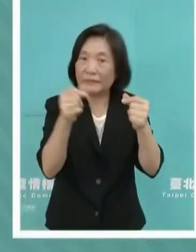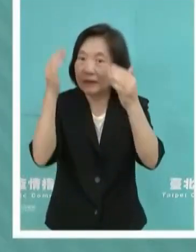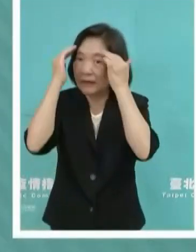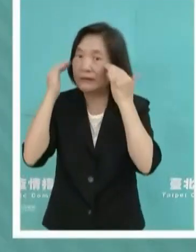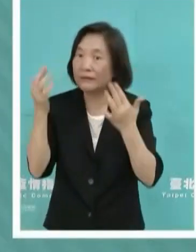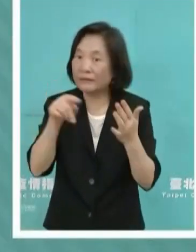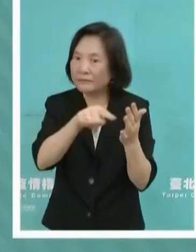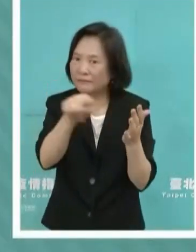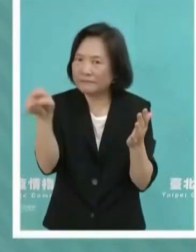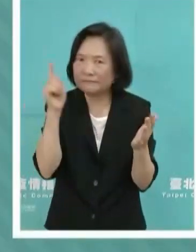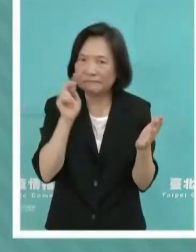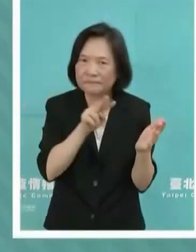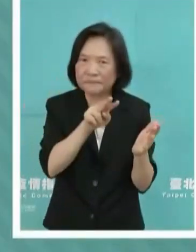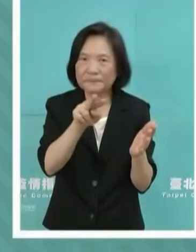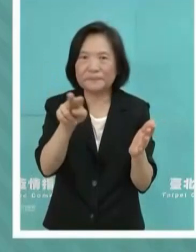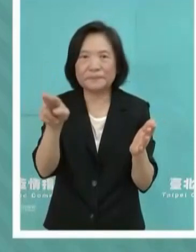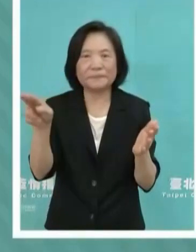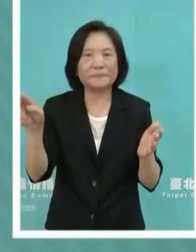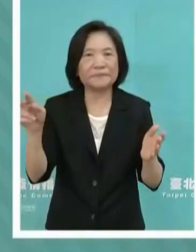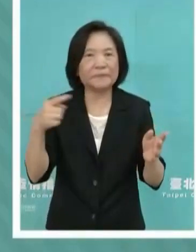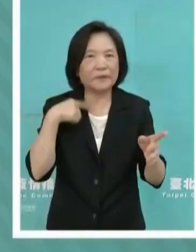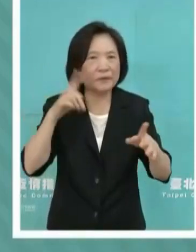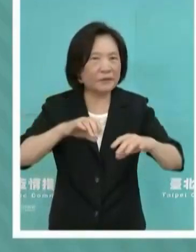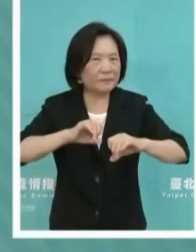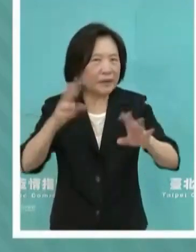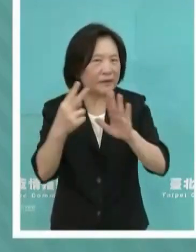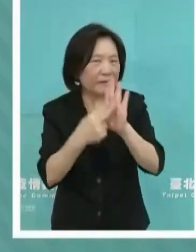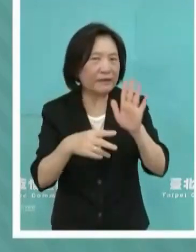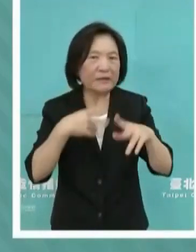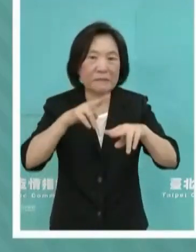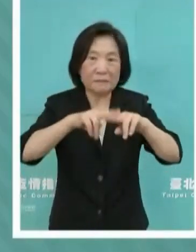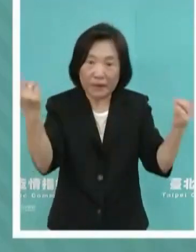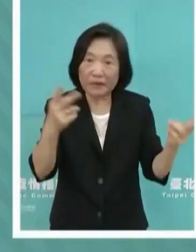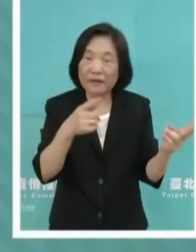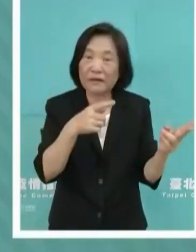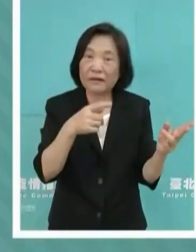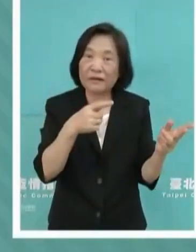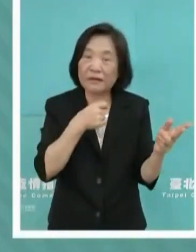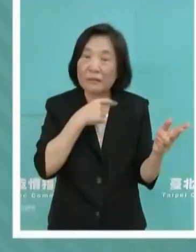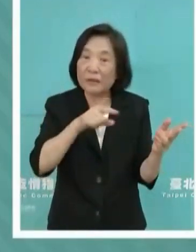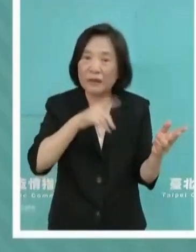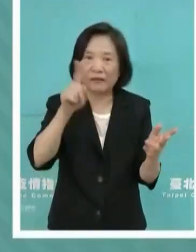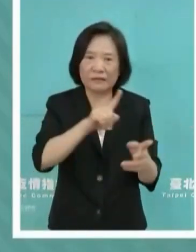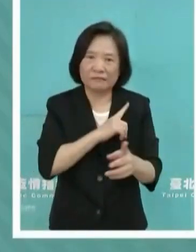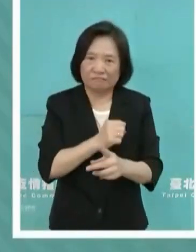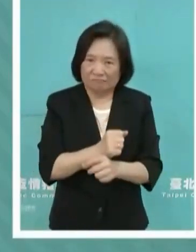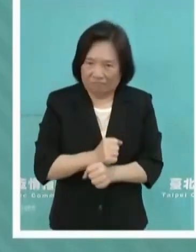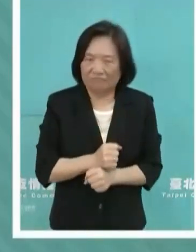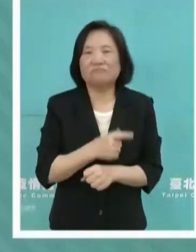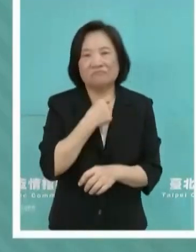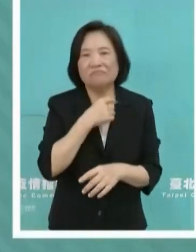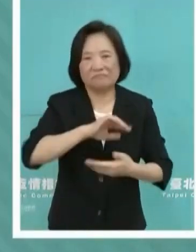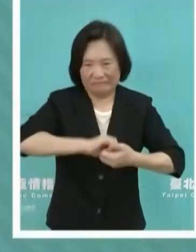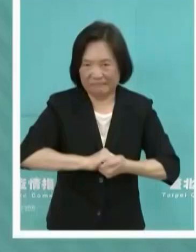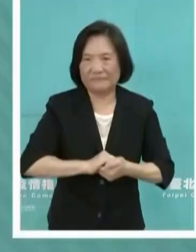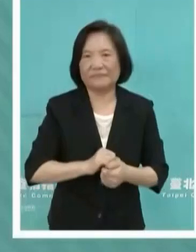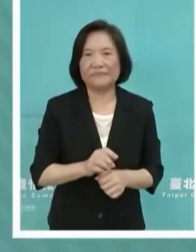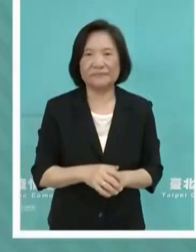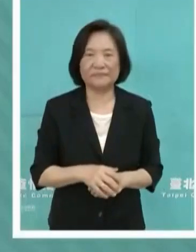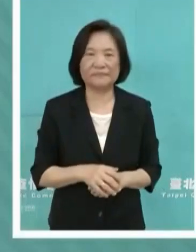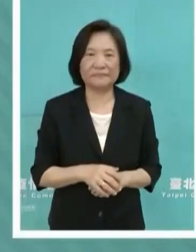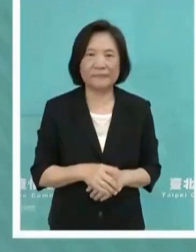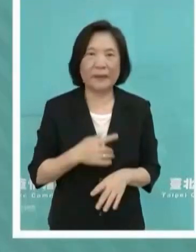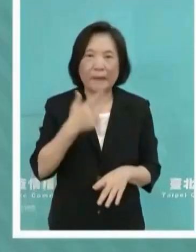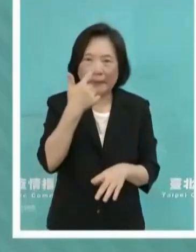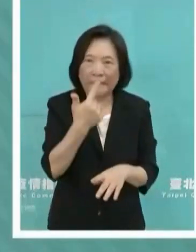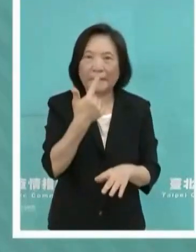韩国，我要跟大家讲哦，对于解封，你知道千万要小心的，一定是